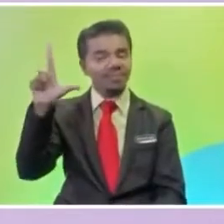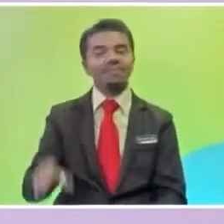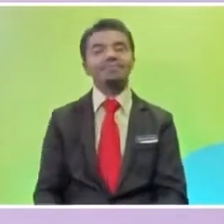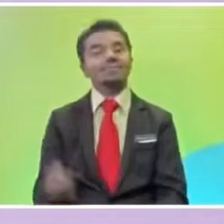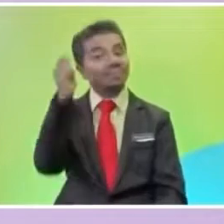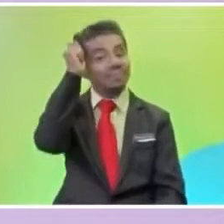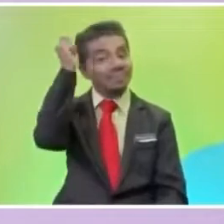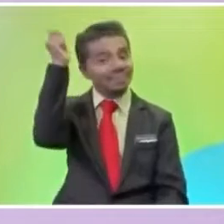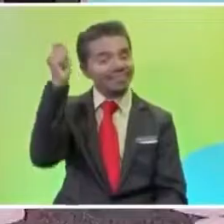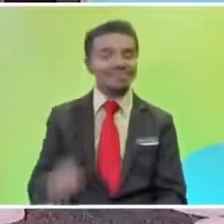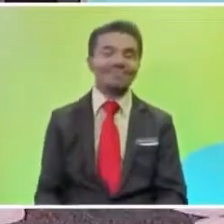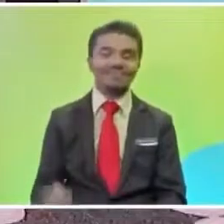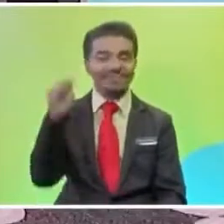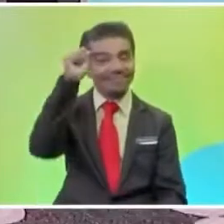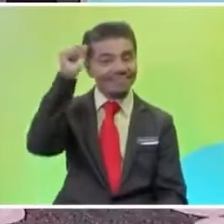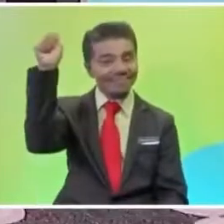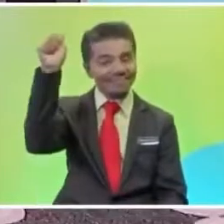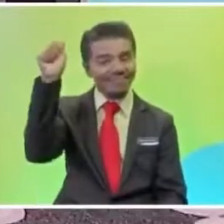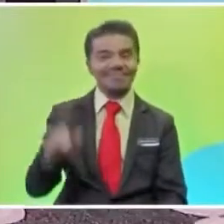haringganu Assalamualaikum